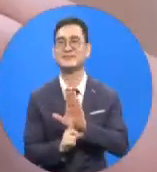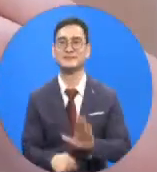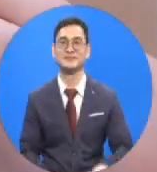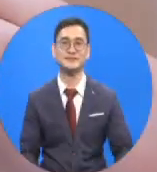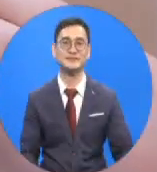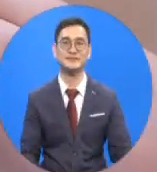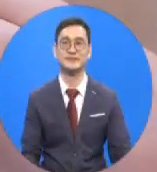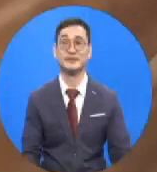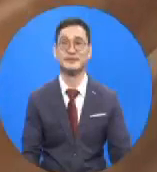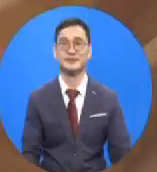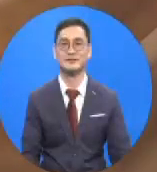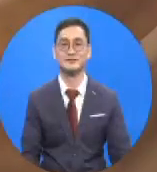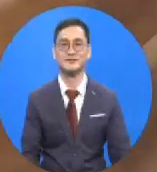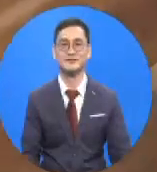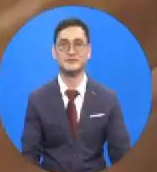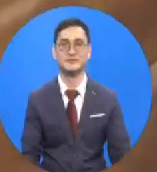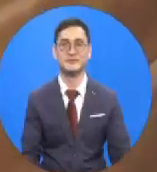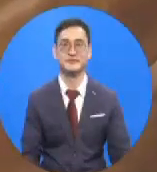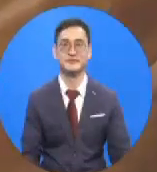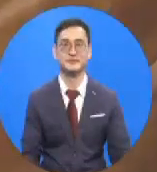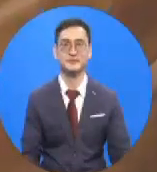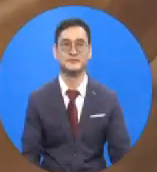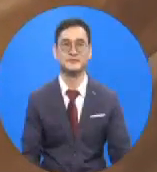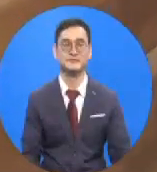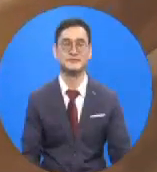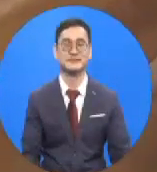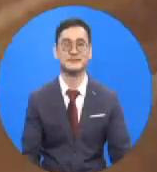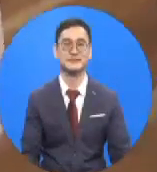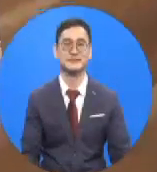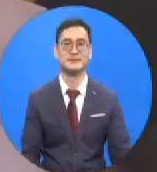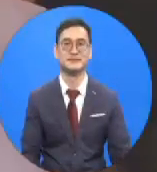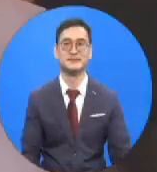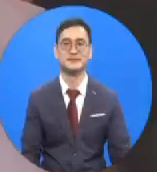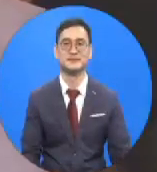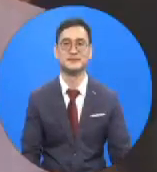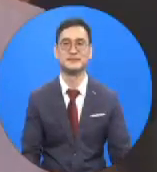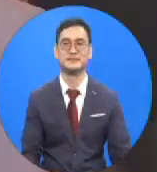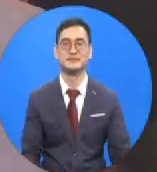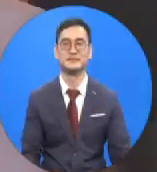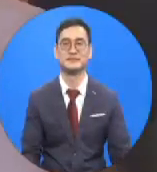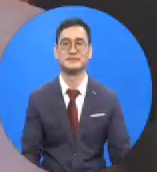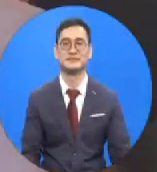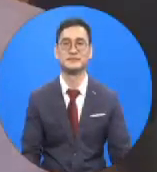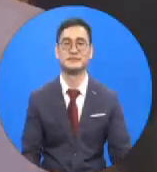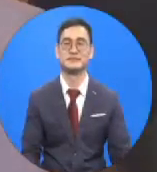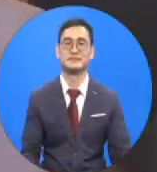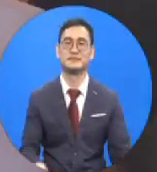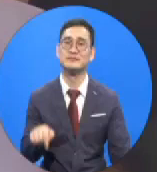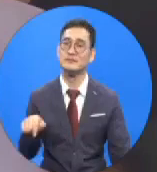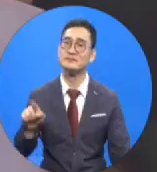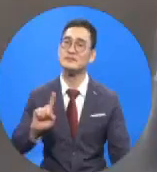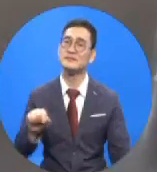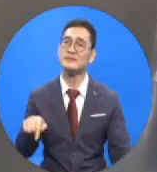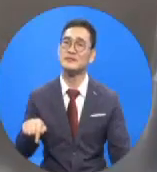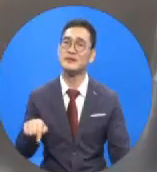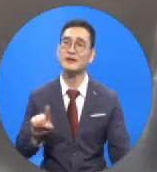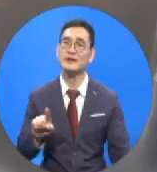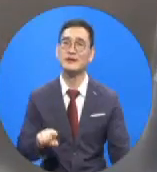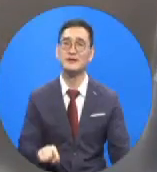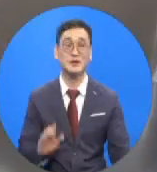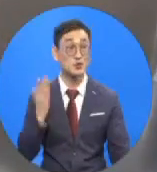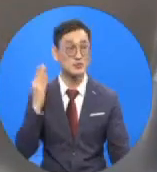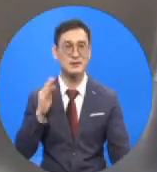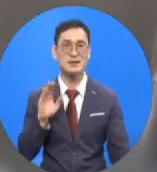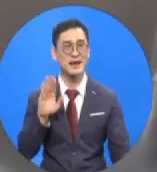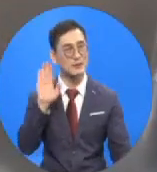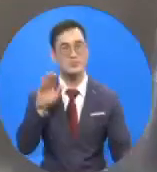이렇게 해서 정서적 도랑 나는 성 하시는 분들도 있잖아요 뭐 측 뾰족한 방법이 있을까요 근데 지금은 당분과 도 집에서 많이